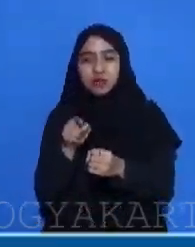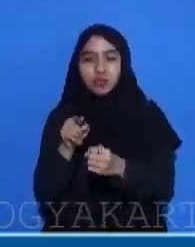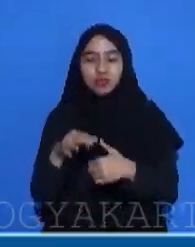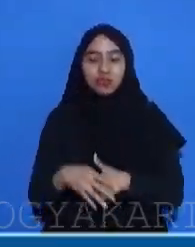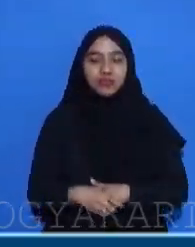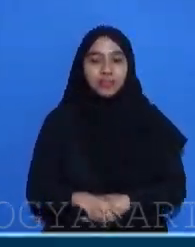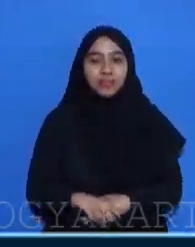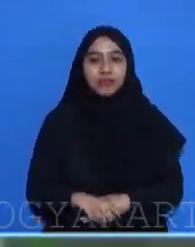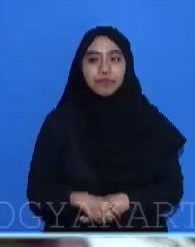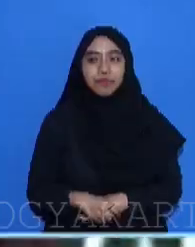aman saking Omo